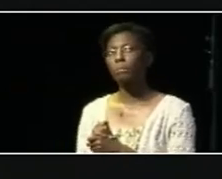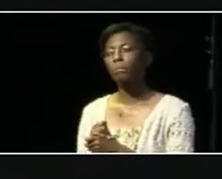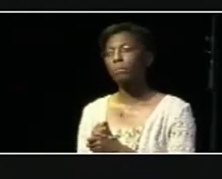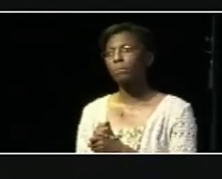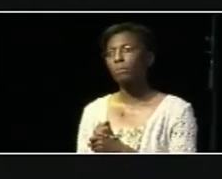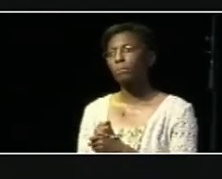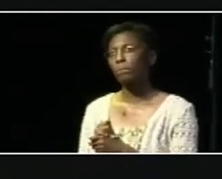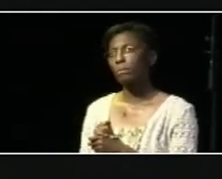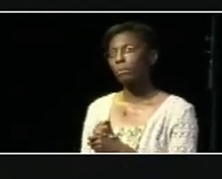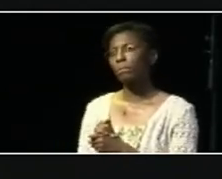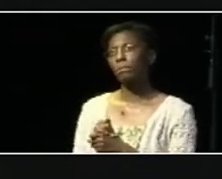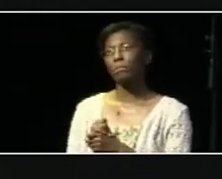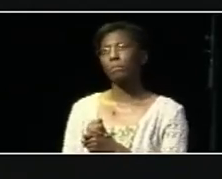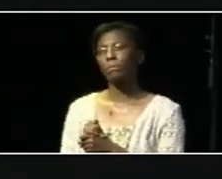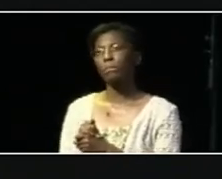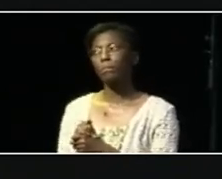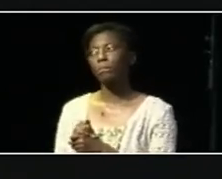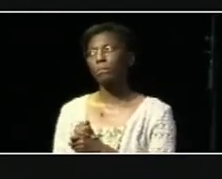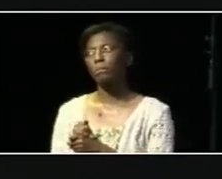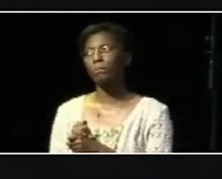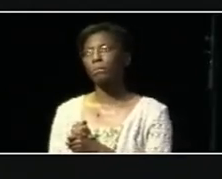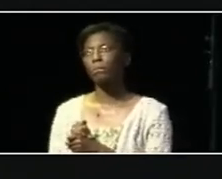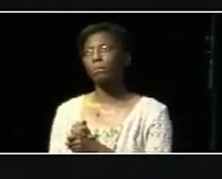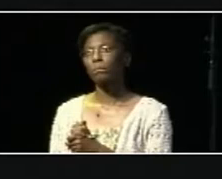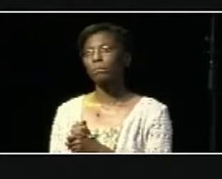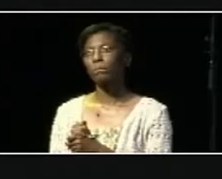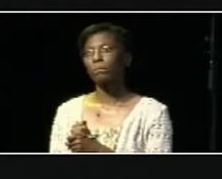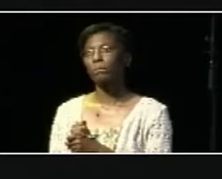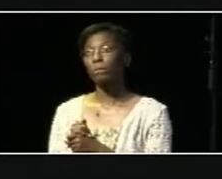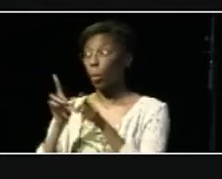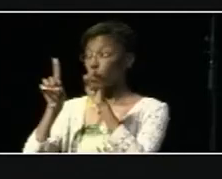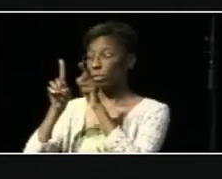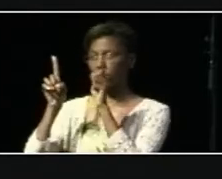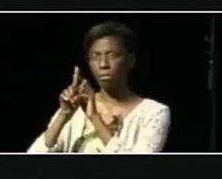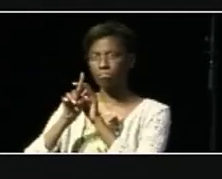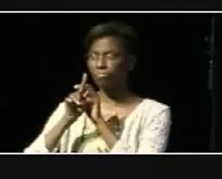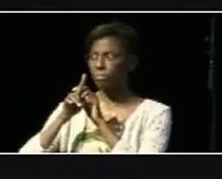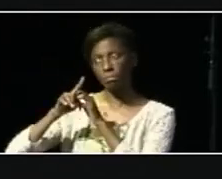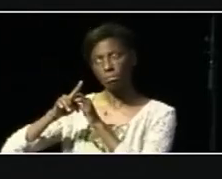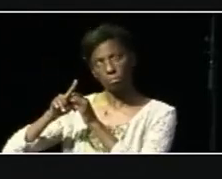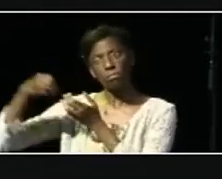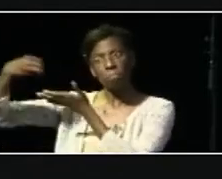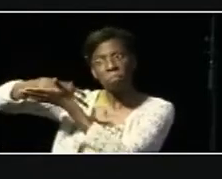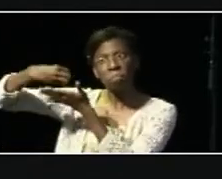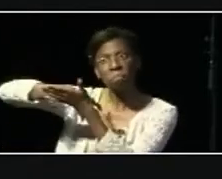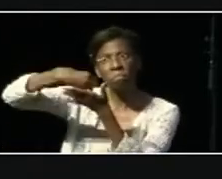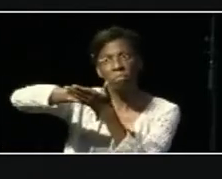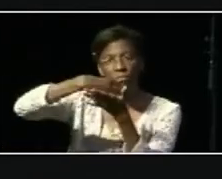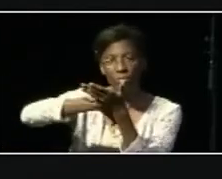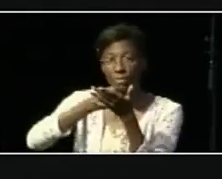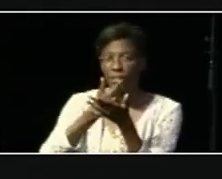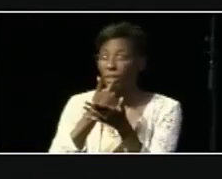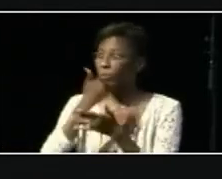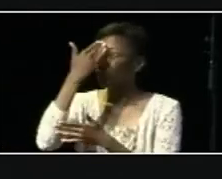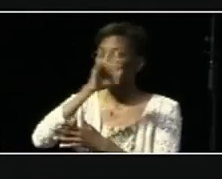people are coming close to the Lord. Je crois, parce que nous recevons aussi pas mal de nouvelles, qu'il y a cette démarche de se rapprocher du Seigneur dans